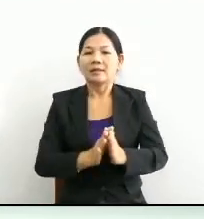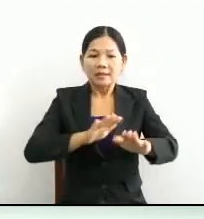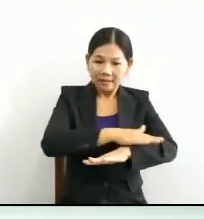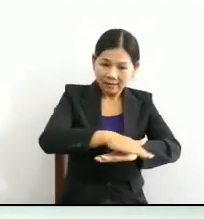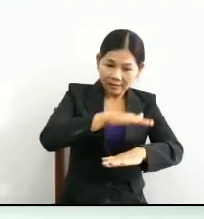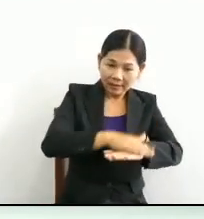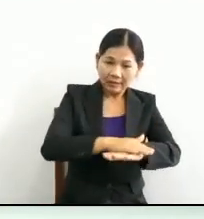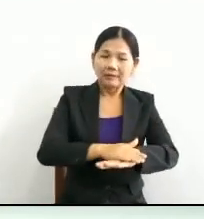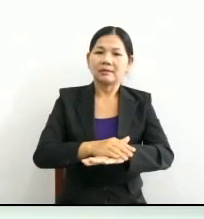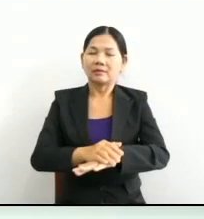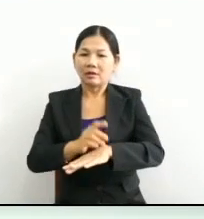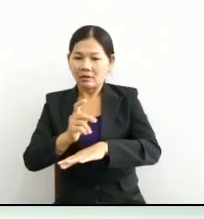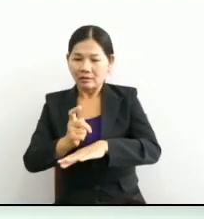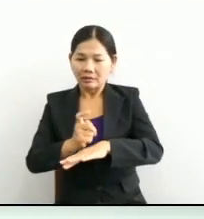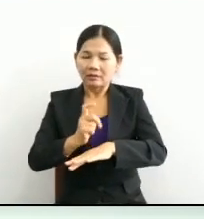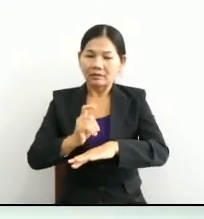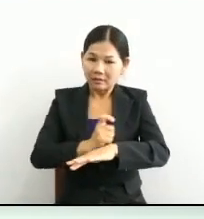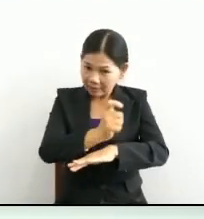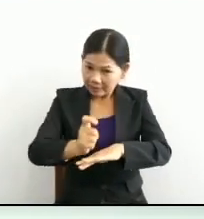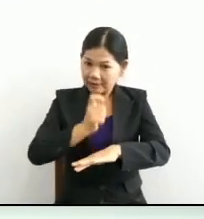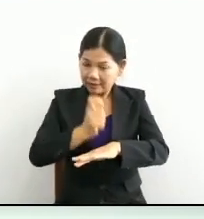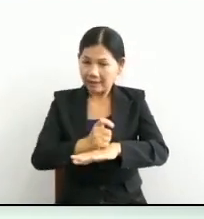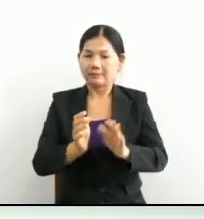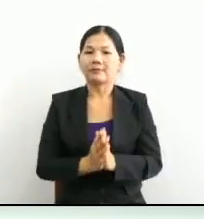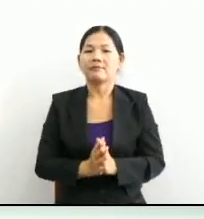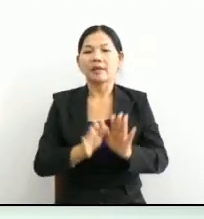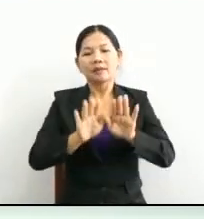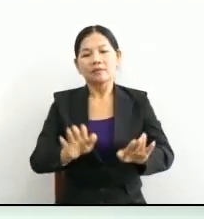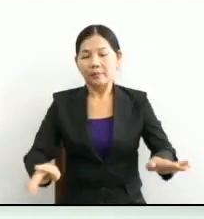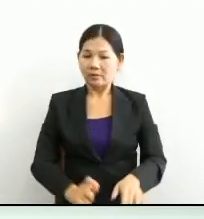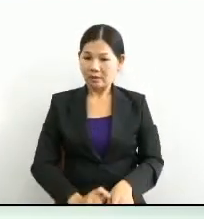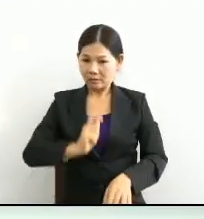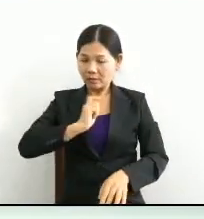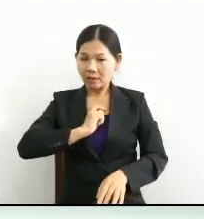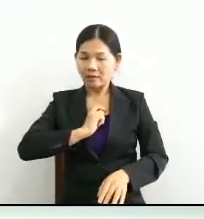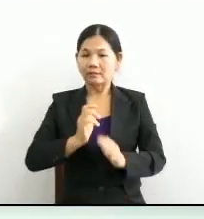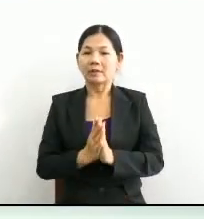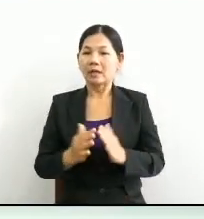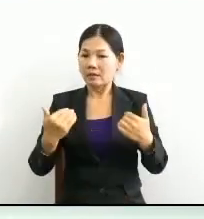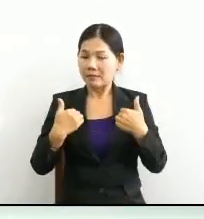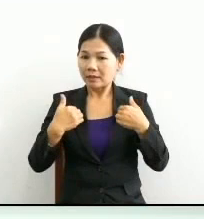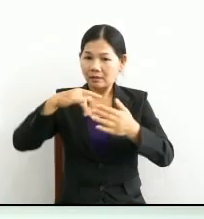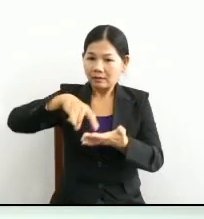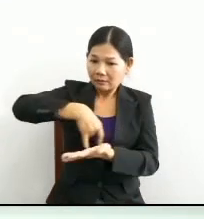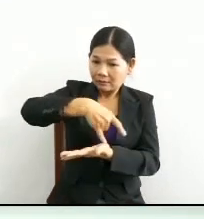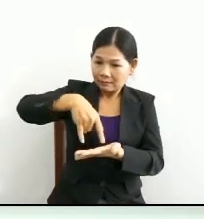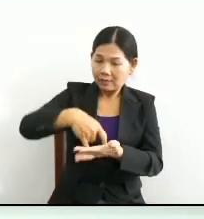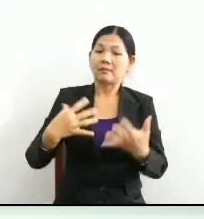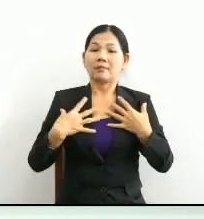nè chắc không tí cái này là con rút nơi phun là con rút nơi miên miên mình đôi sọc cặp hiếm bà